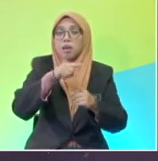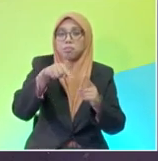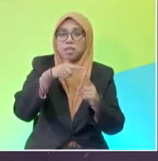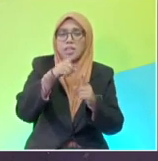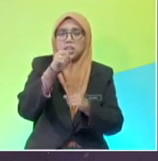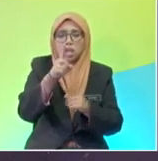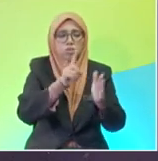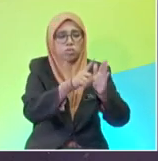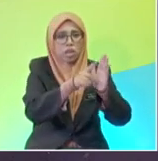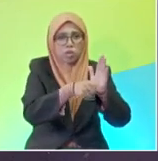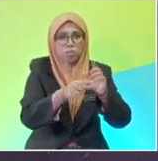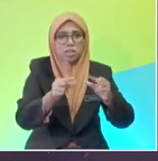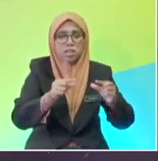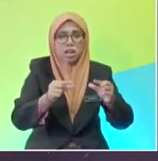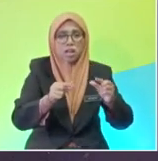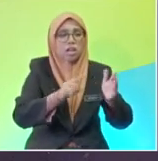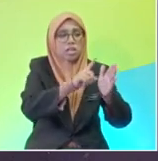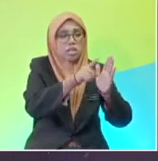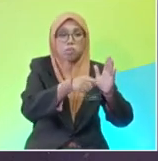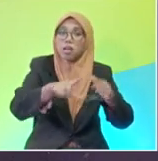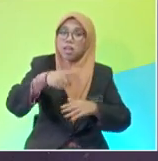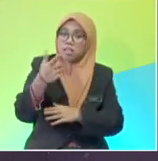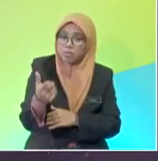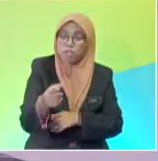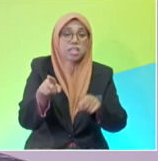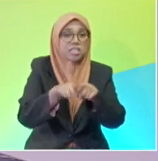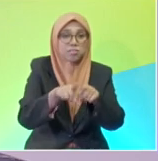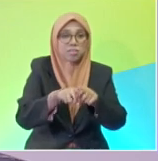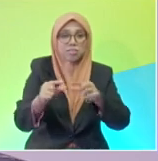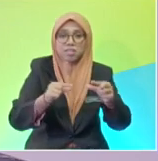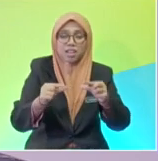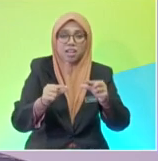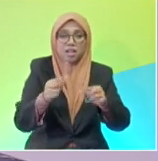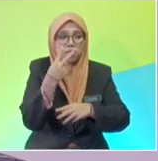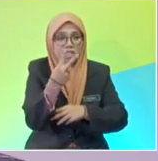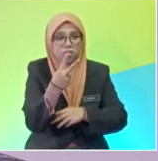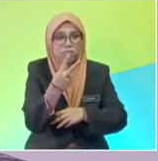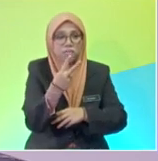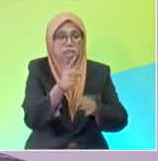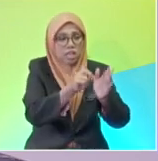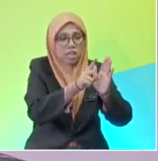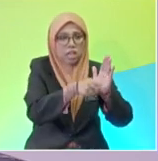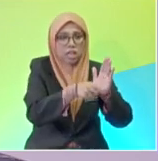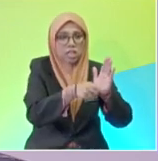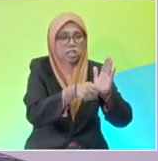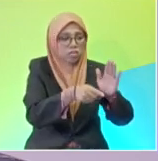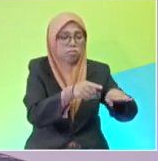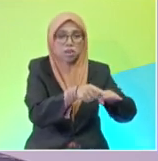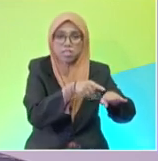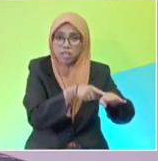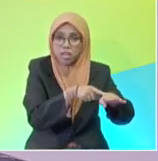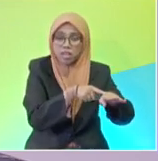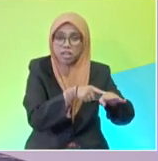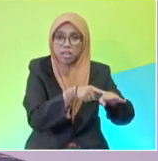akan bergerak juga. Jadi kalau kita tengok kan, kalau kita gerakkan jarum panjang yang warna merah tu,